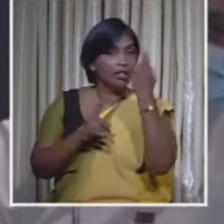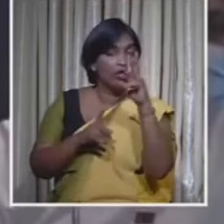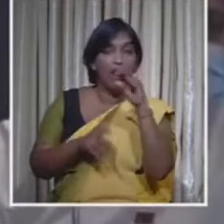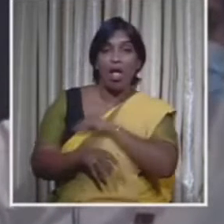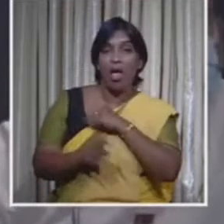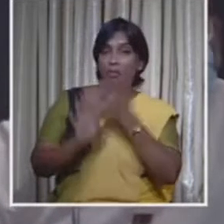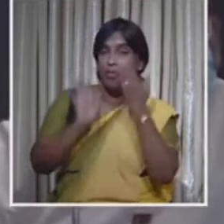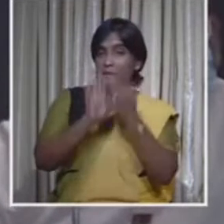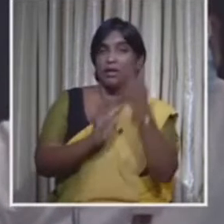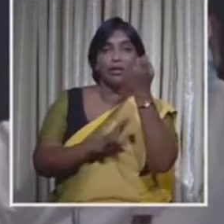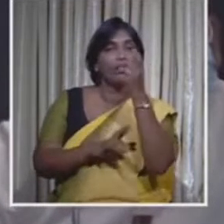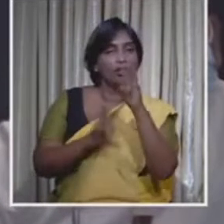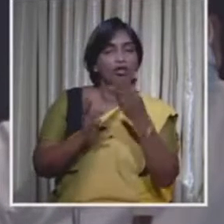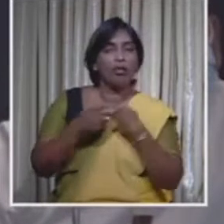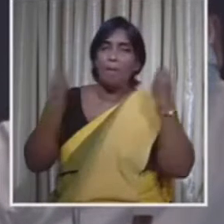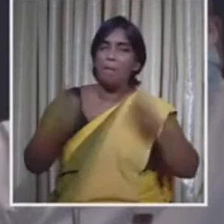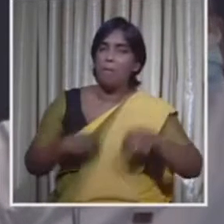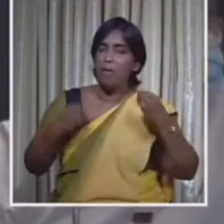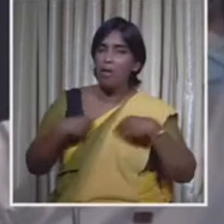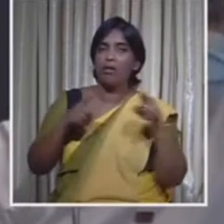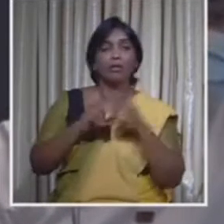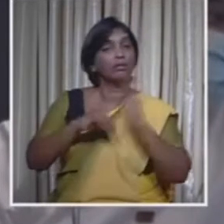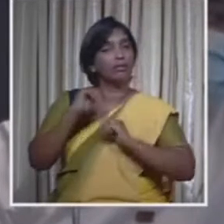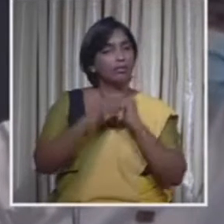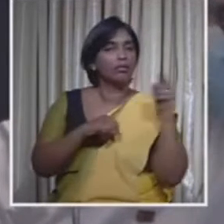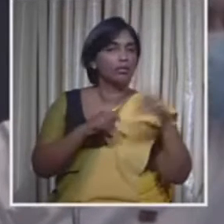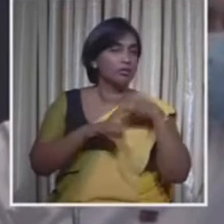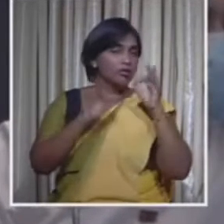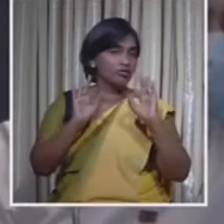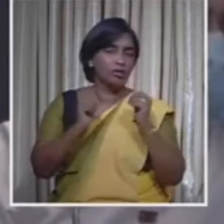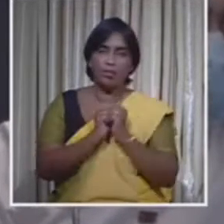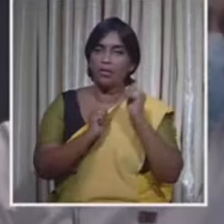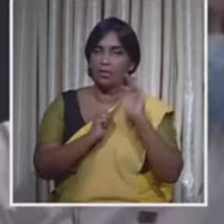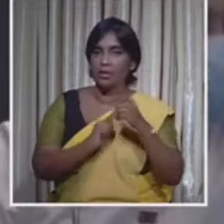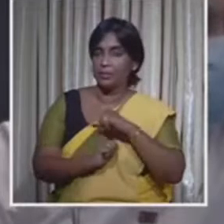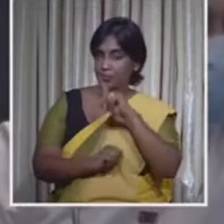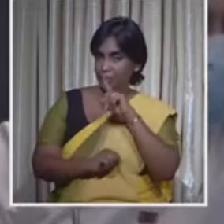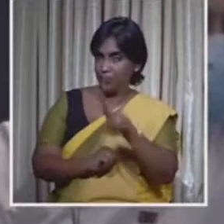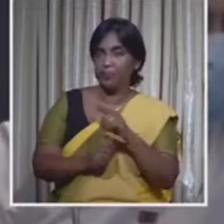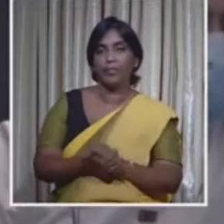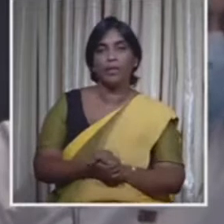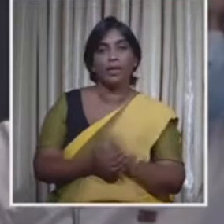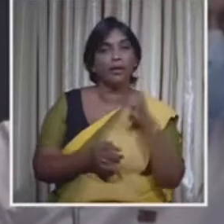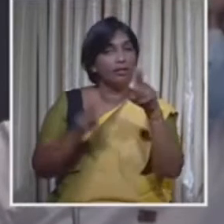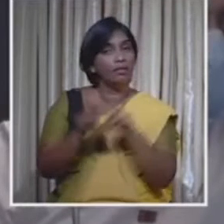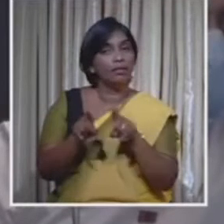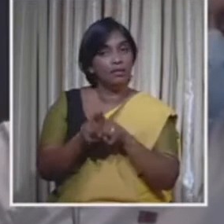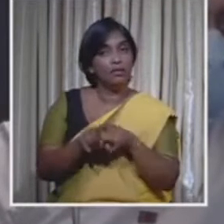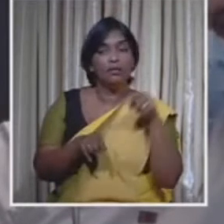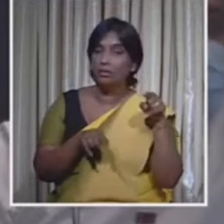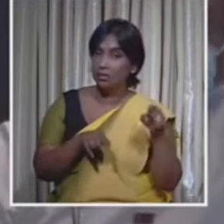පෙන්නලා 2013 ඉඳලා පාඩු ලැබුවා වගේ වැඩ තමයි මේ සූදානම් කරලා තියෙන්නේ කියලාත් මම මේ වෙලාවේ මතක් කරනවා. ඒ වගේම